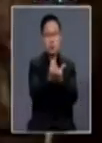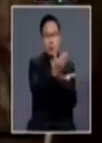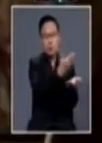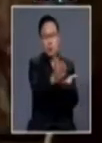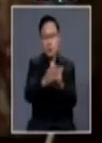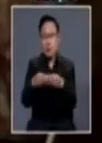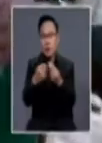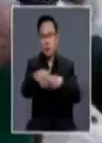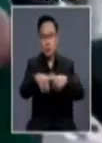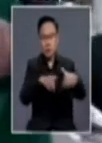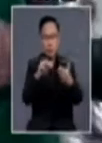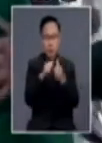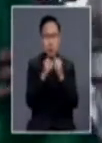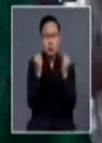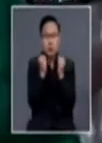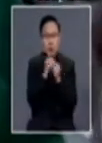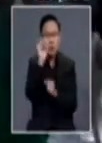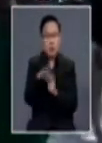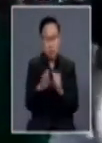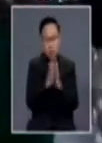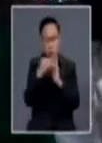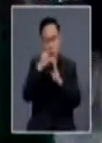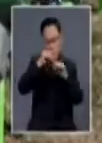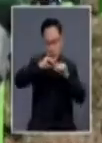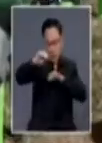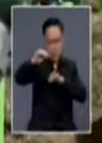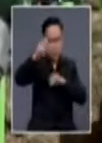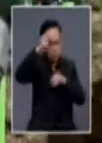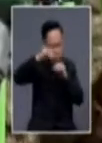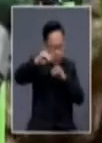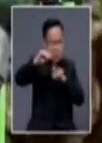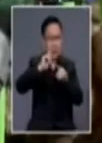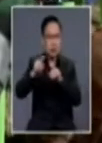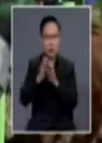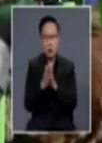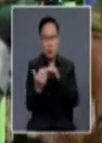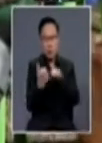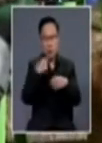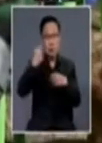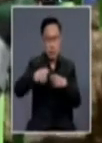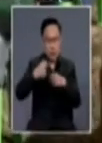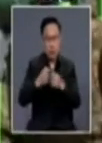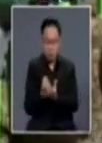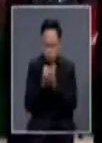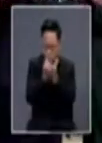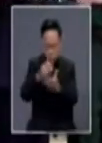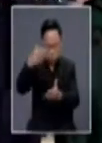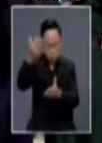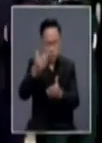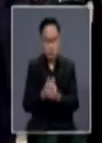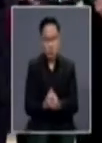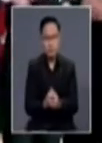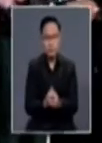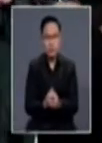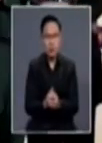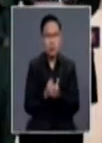ให้กับผู้ประสบภัยโดยเฉพาะในพื้นที่ทุรกันดารและหน่วยงานอื่นๆเข้าถึงยากเป็นลำดับแรกการส่งเ